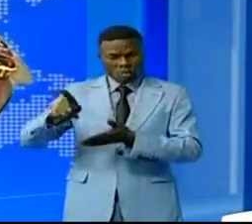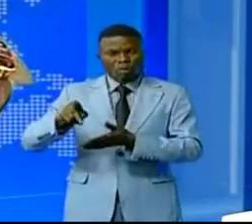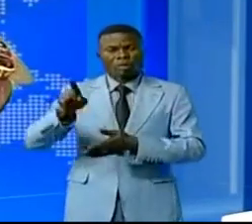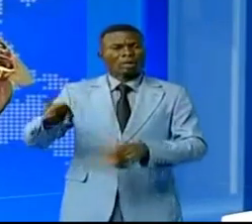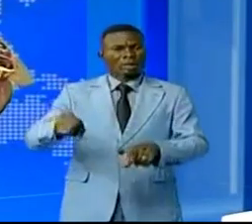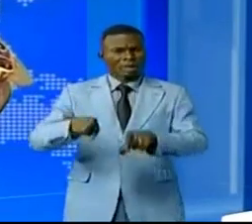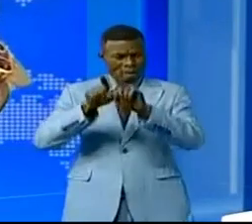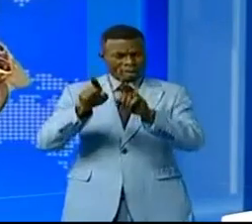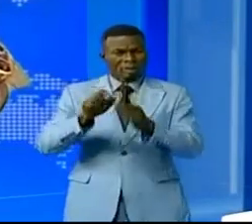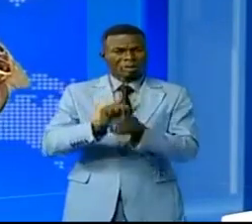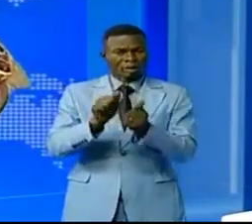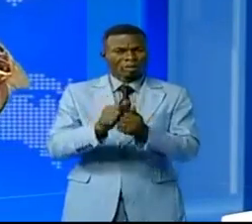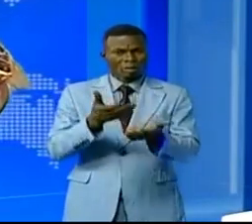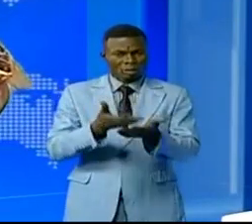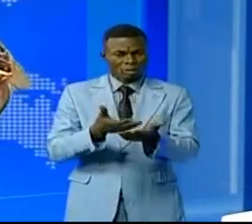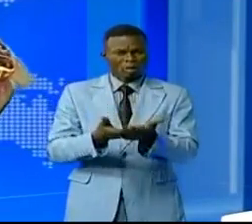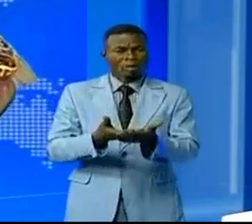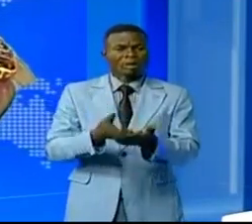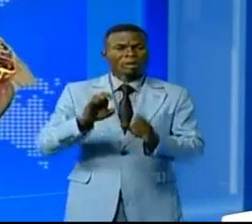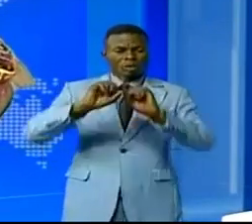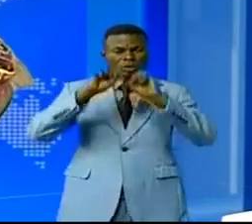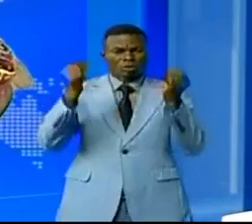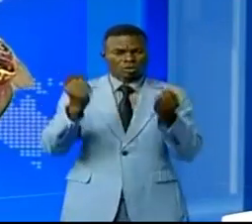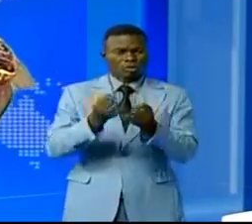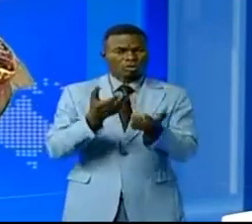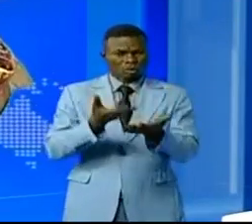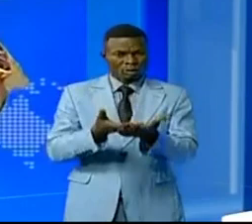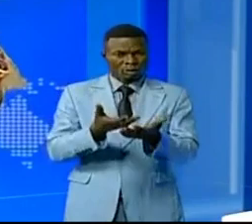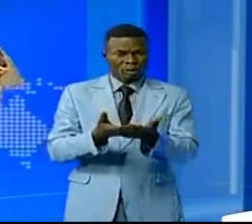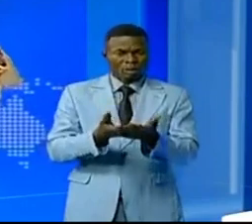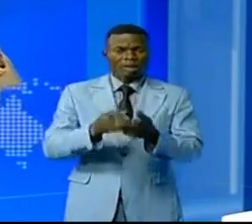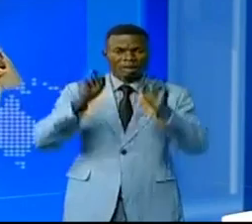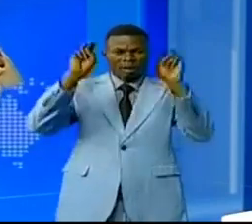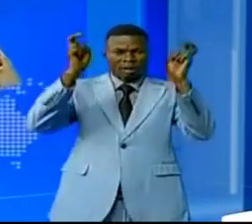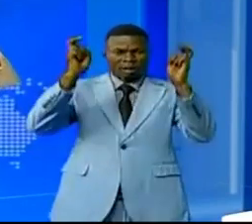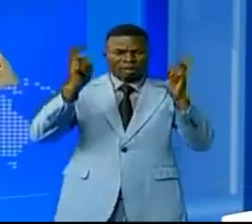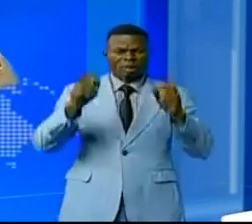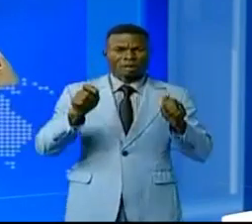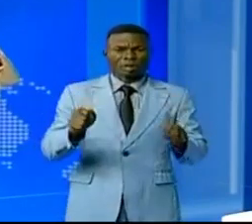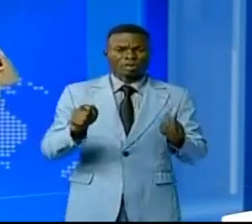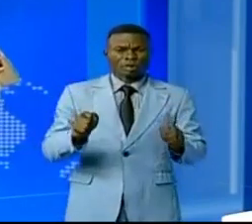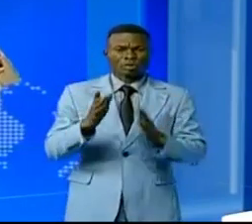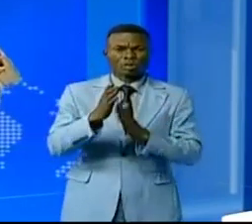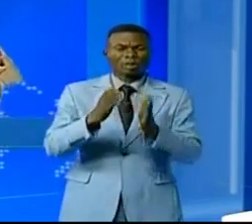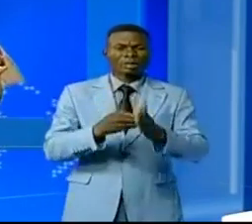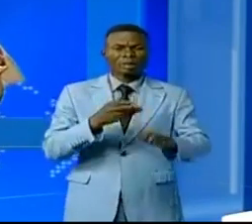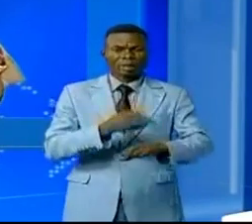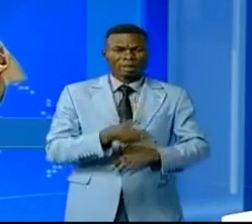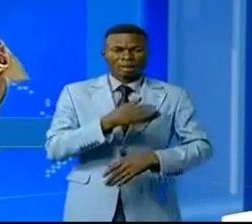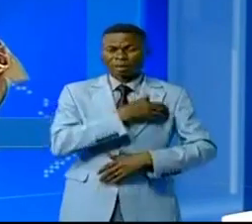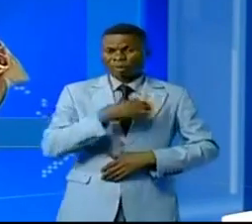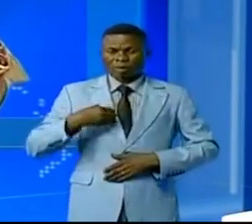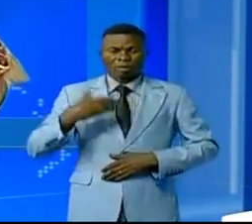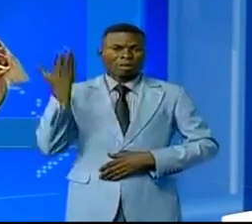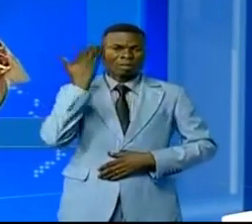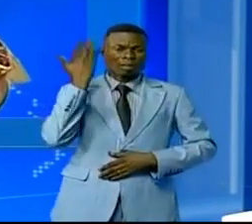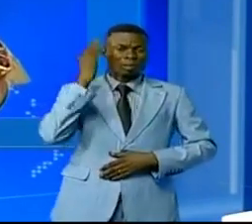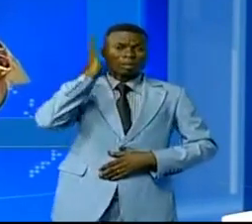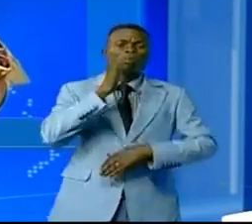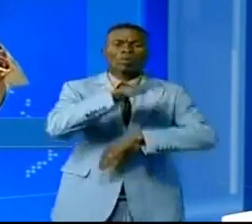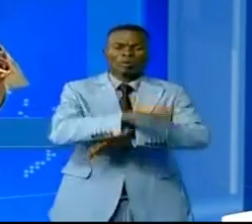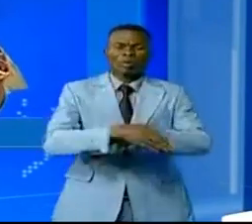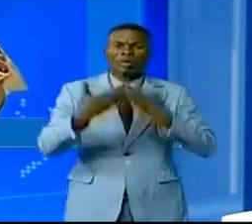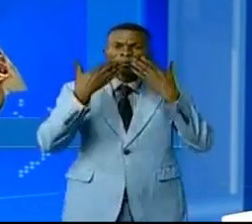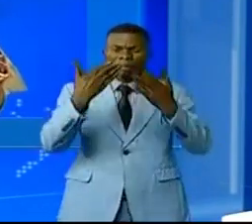régularisation avec le dette de cette compagnie. C'est les sommaires de ces 19h. Mesdames et messieurs, bonsoir et merci de